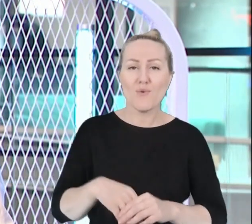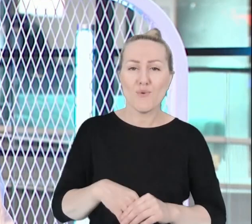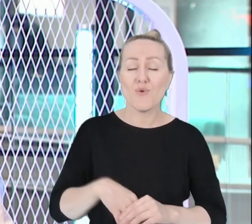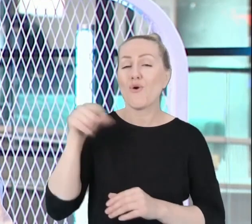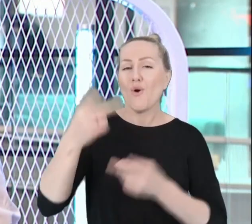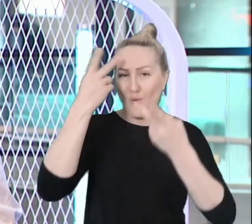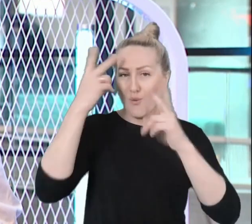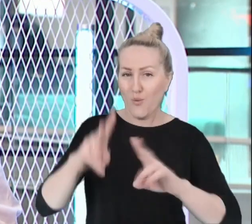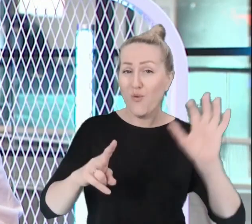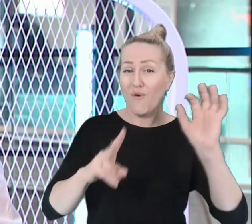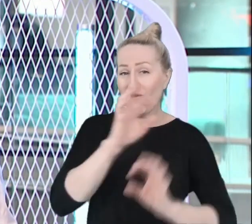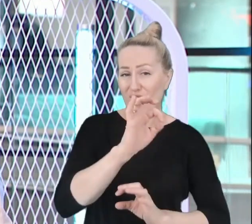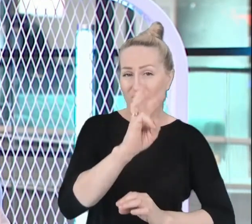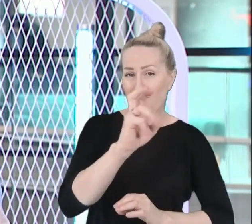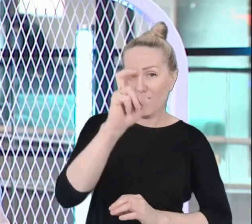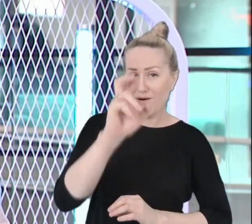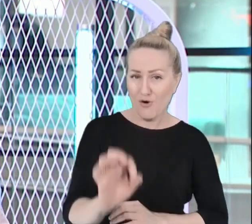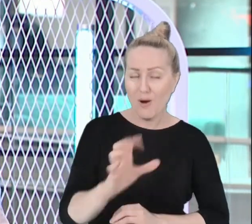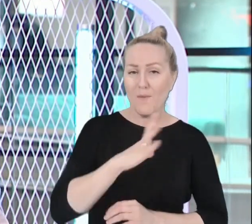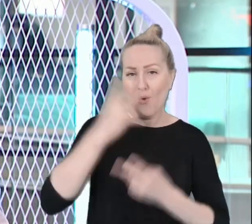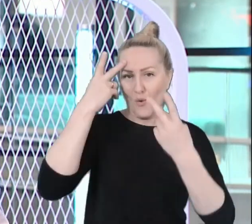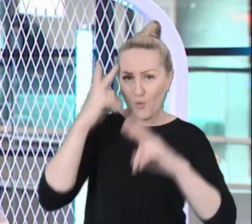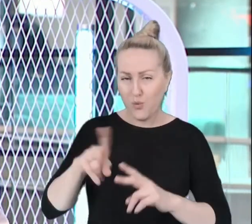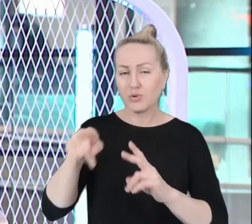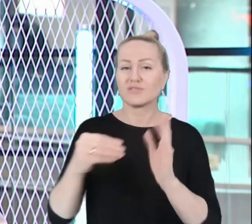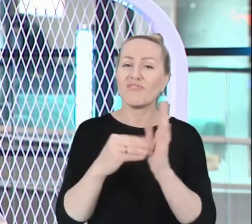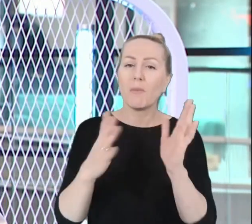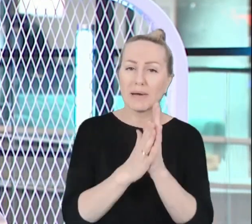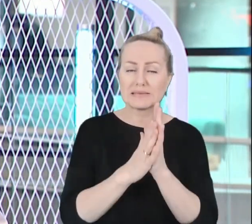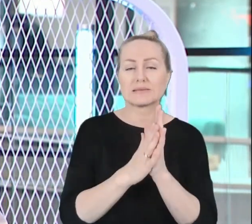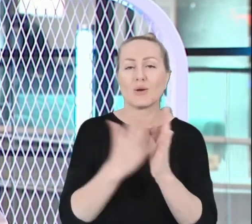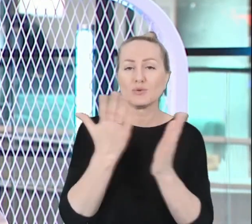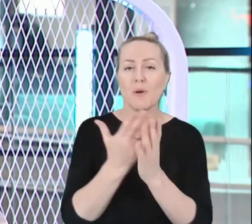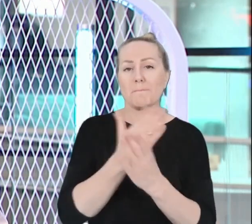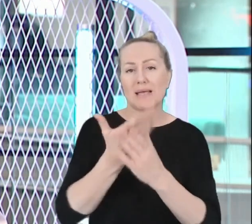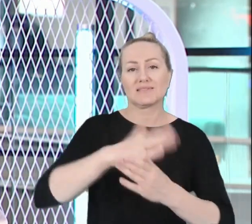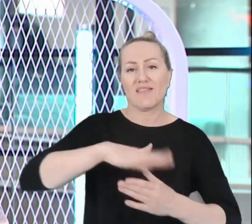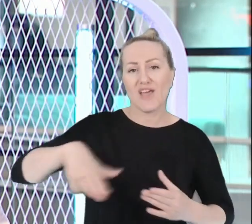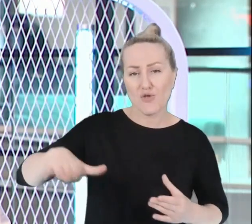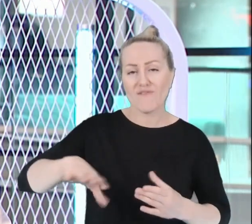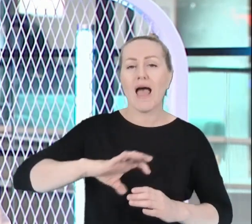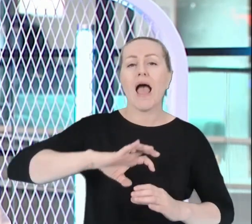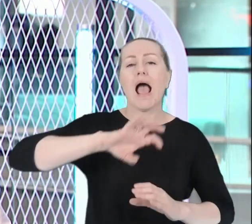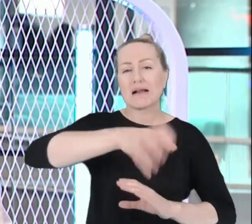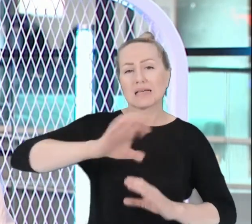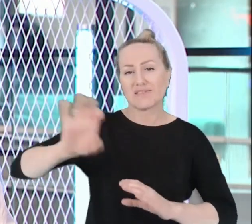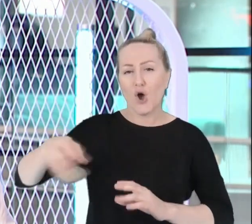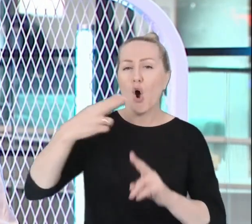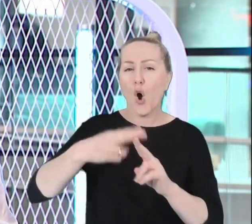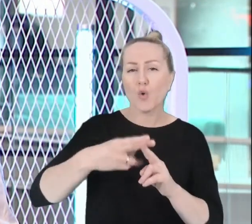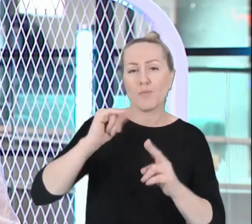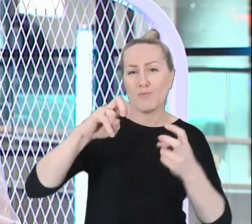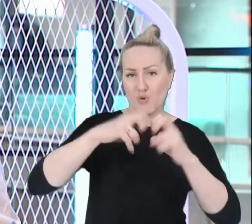WHO, zostało wpisane do międzynarodowej klasyfikacji chorób i problemów zdrowotnych, prawda? To jest taka pierwsza